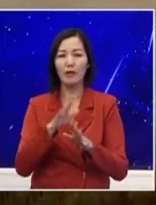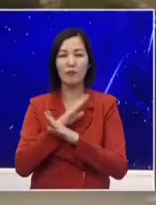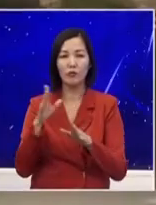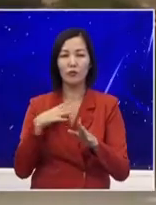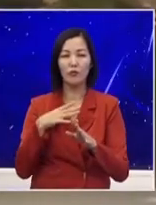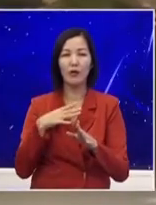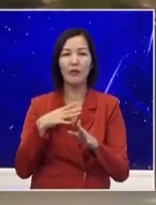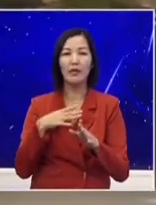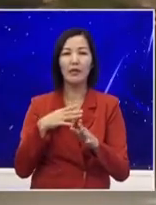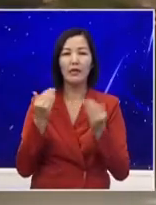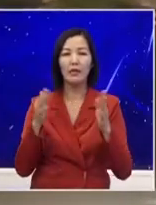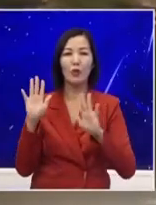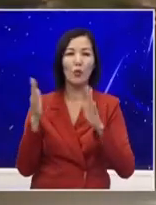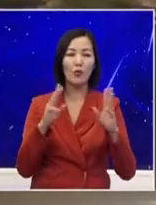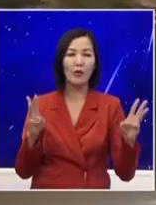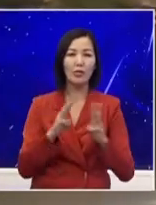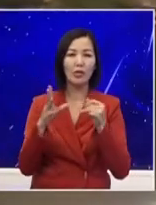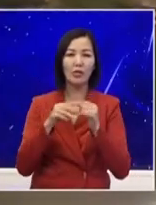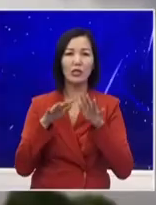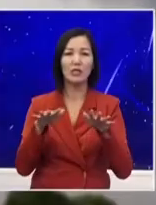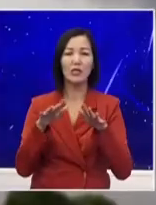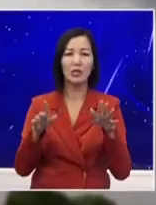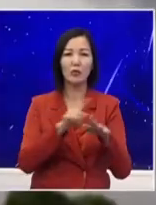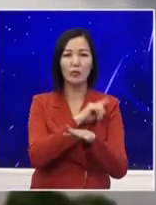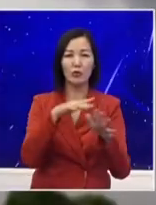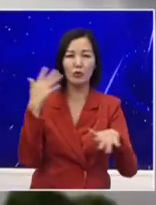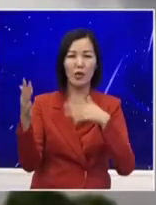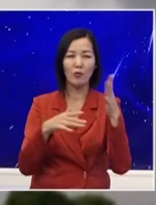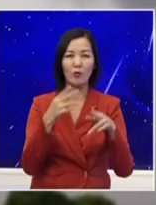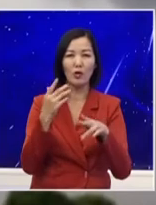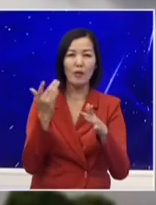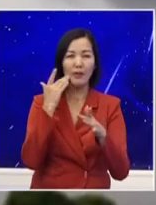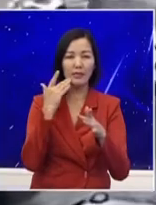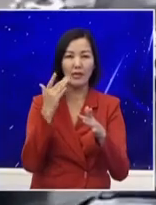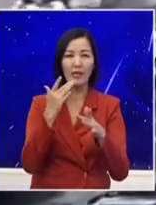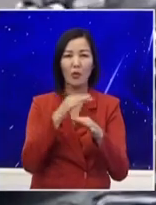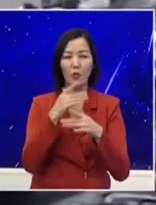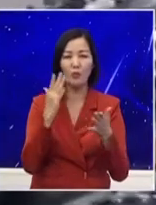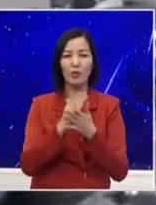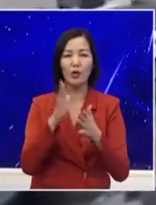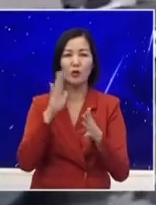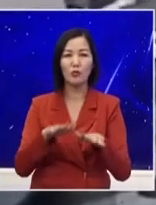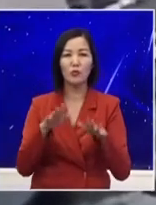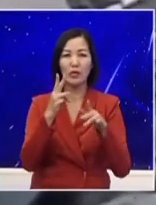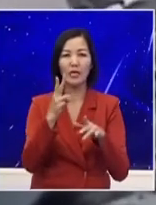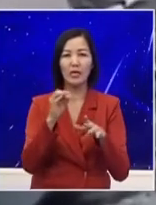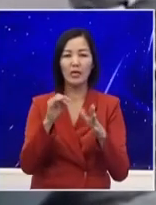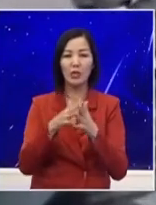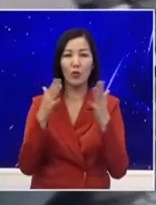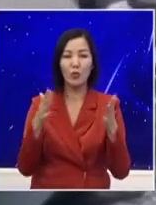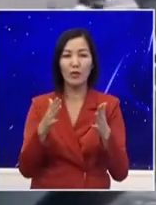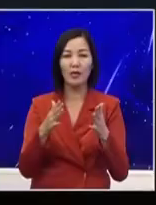жұмған. Сонымен қатар орман өрті, жер сілкіну мен дауыл соғуы жиілеп кеткен. Ал су тасқыны тіптен екі есеге көбейген.